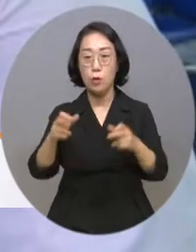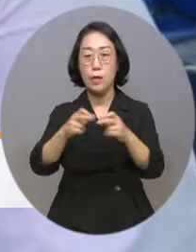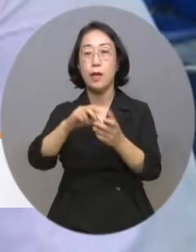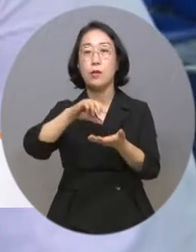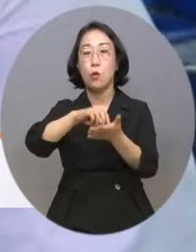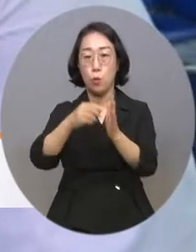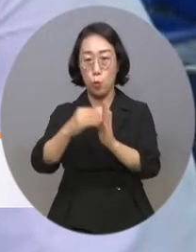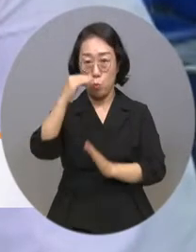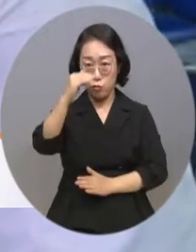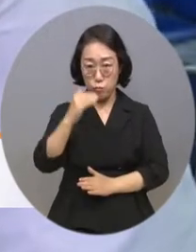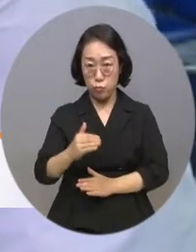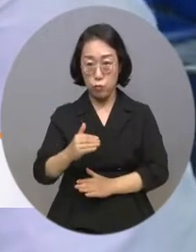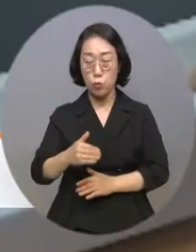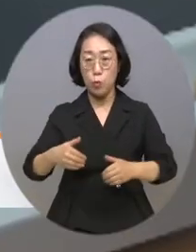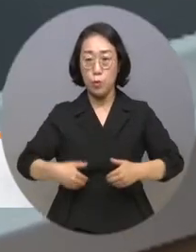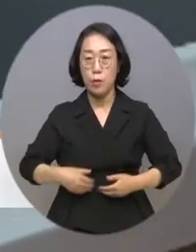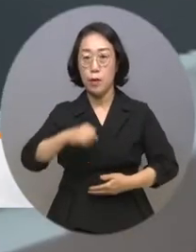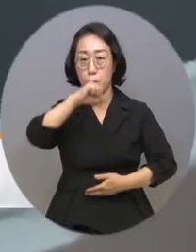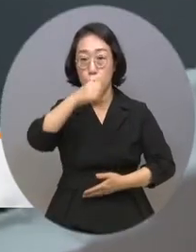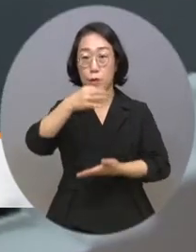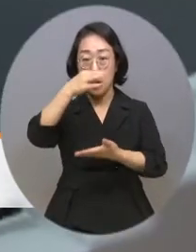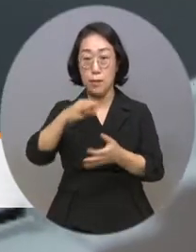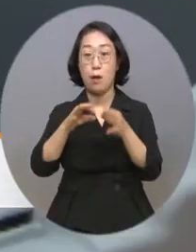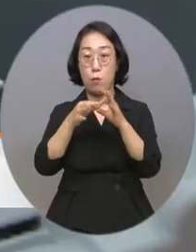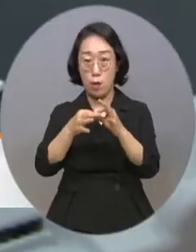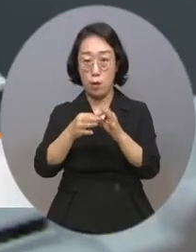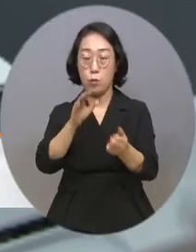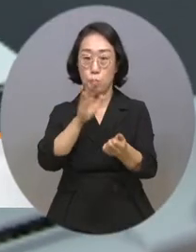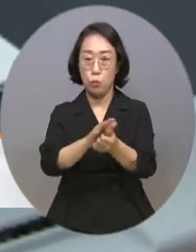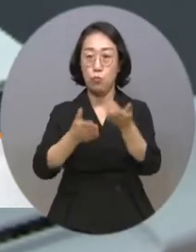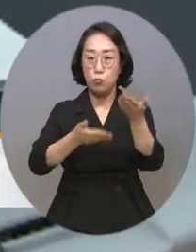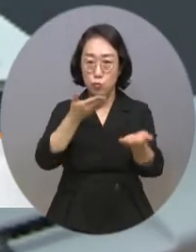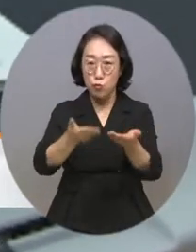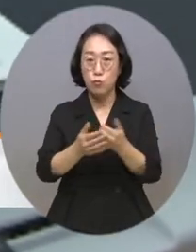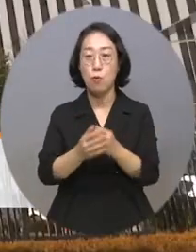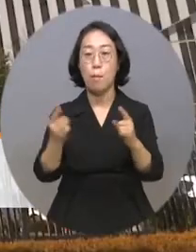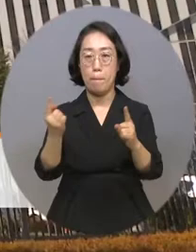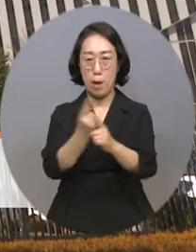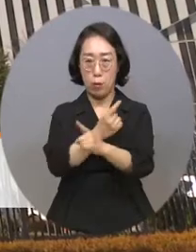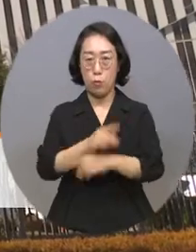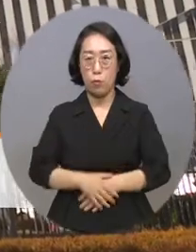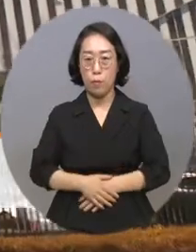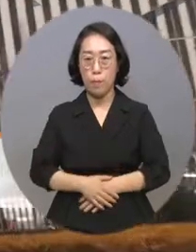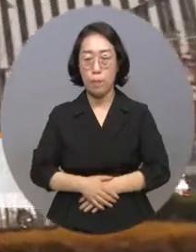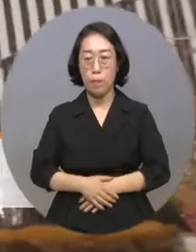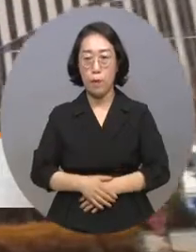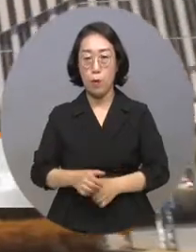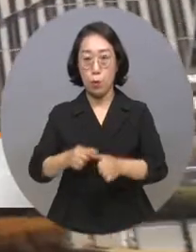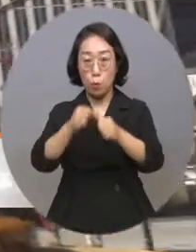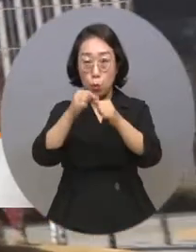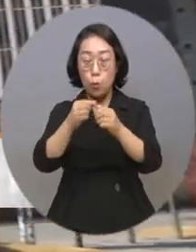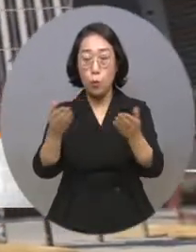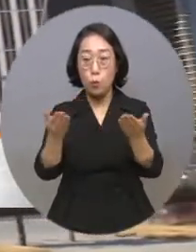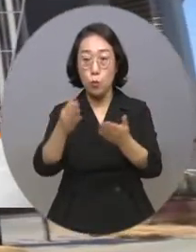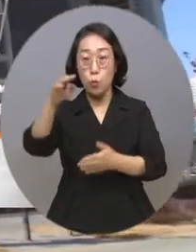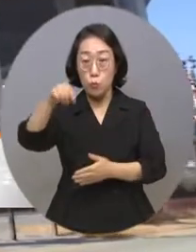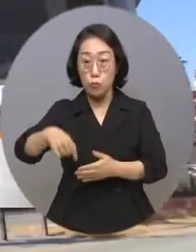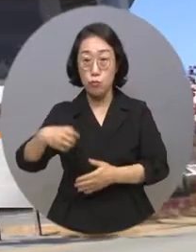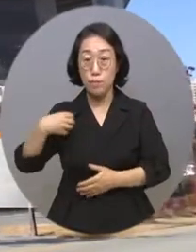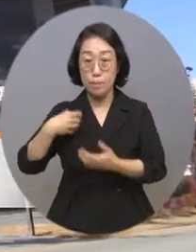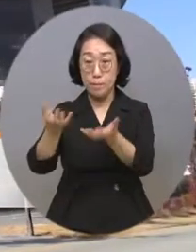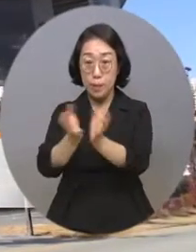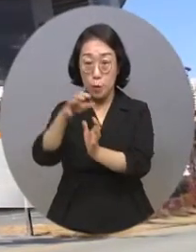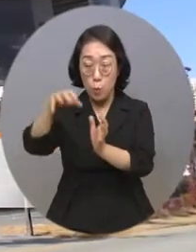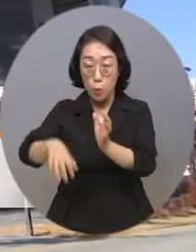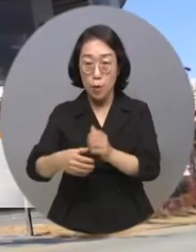등을 고려해 필요한 기기를 지원할 수 있도록 했습니다. 이번 개정에 대해 고용노동부는 장애 유형과 특성을 고려한